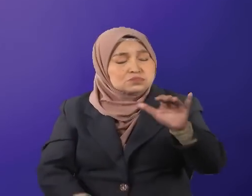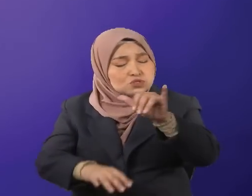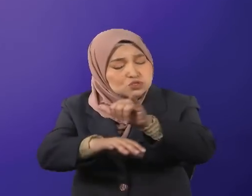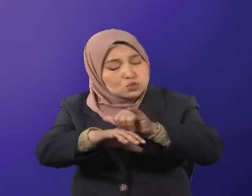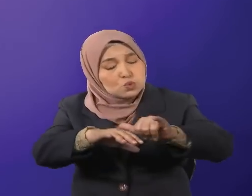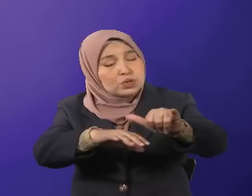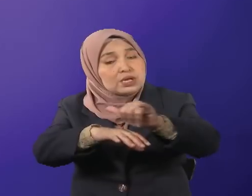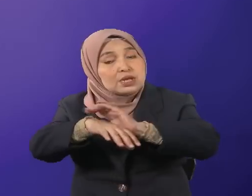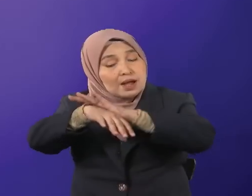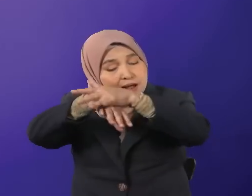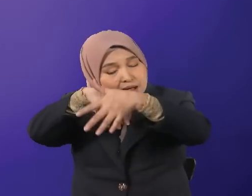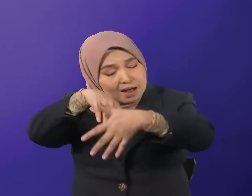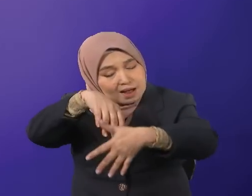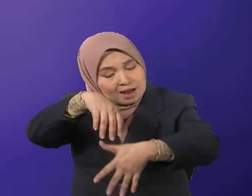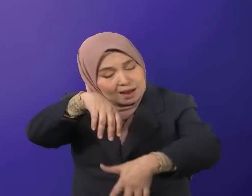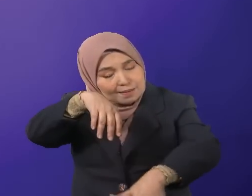جنات